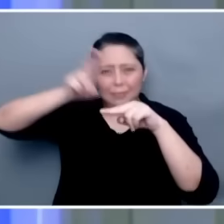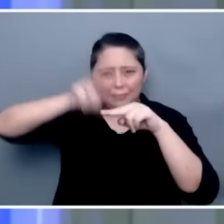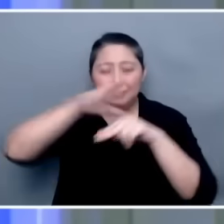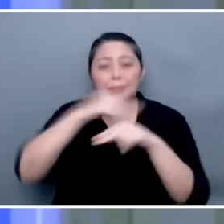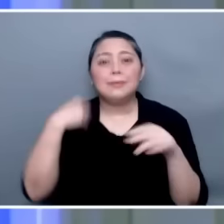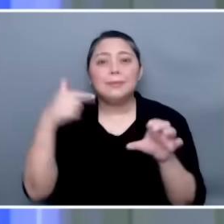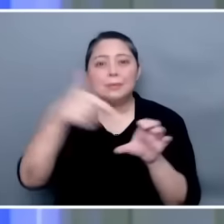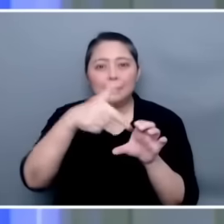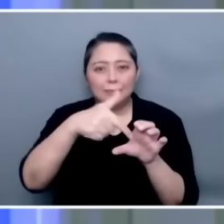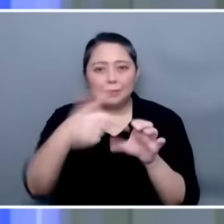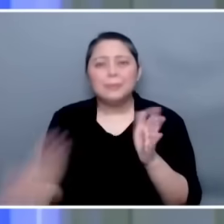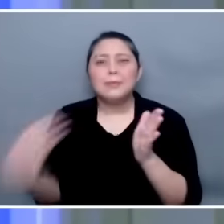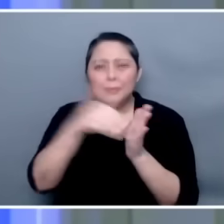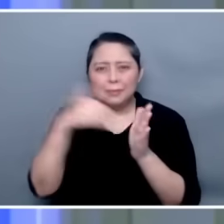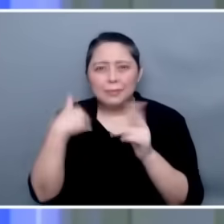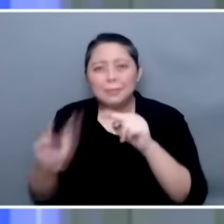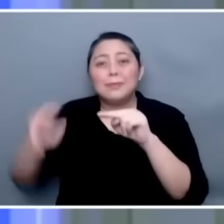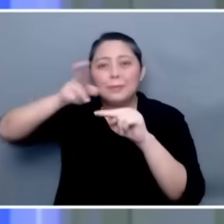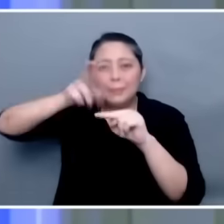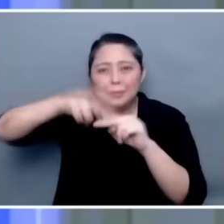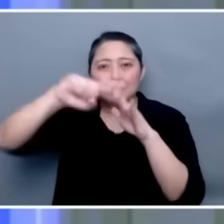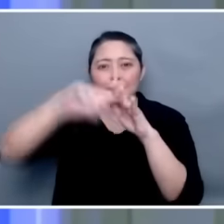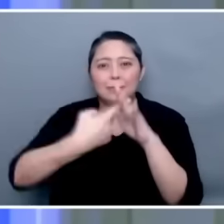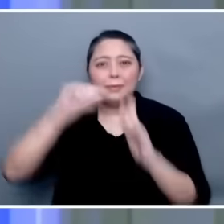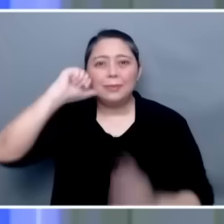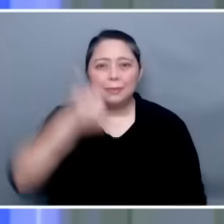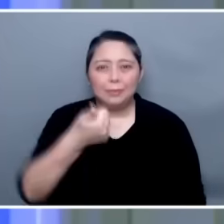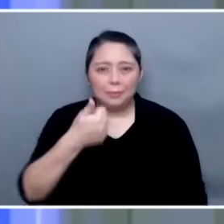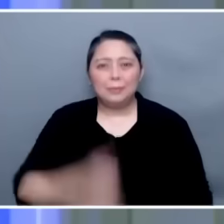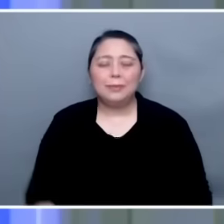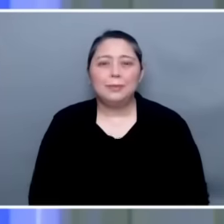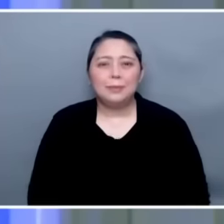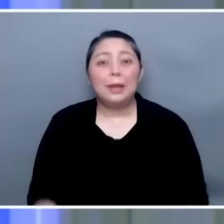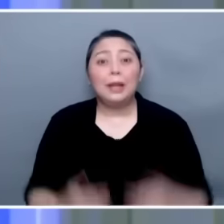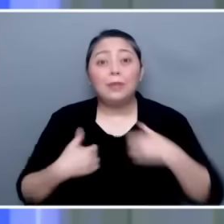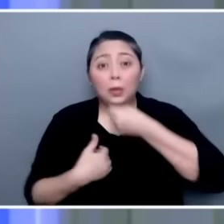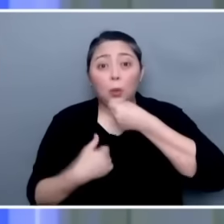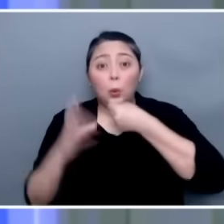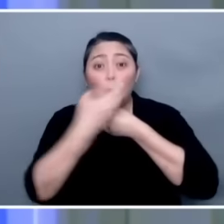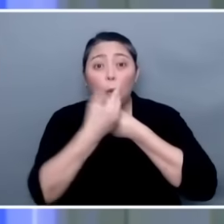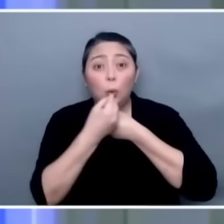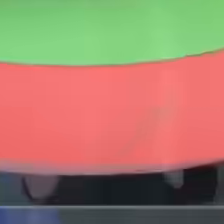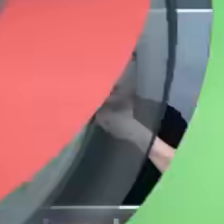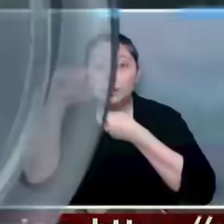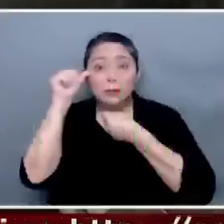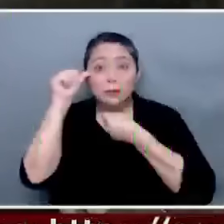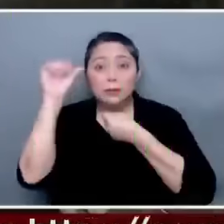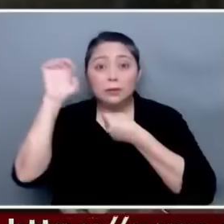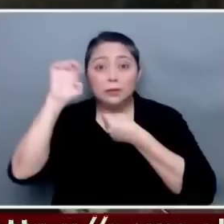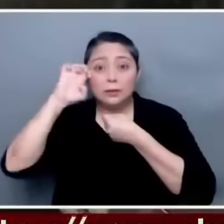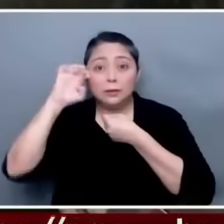taas presyo simula bukas. Magpapatrol, Alvin L. Chico.